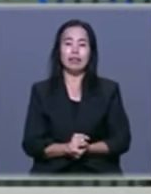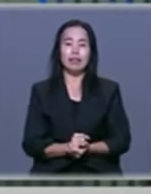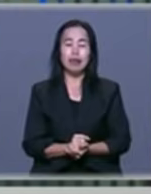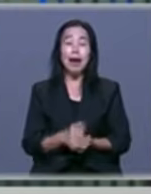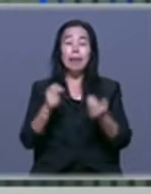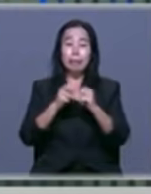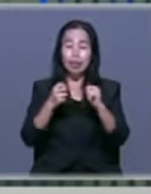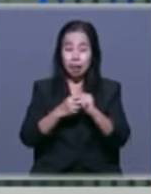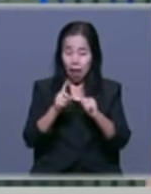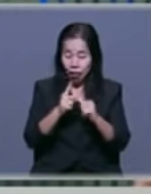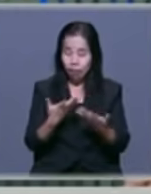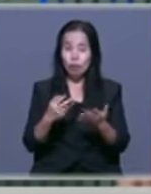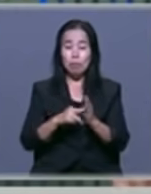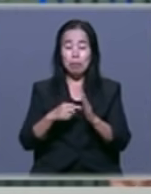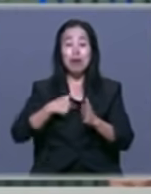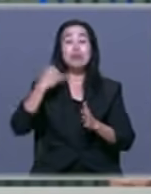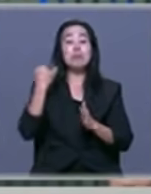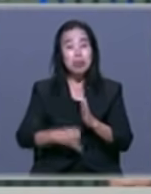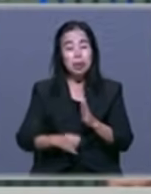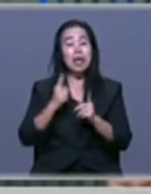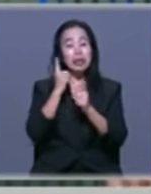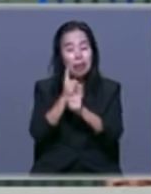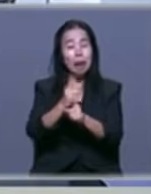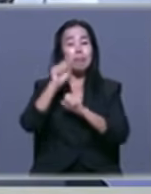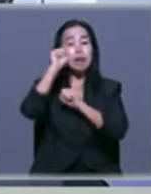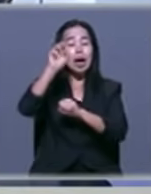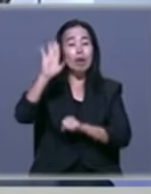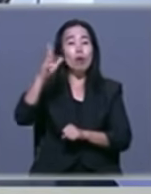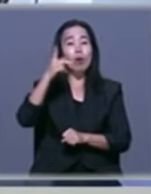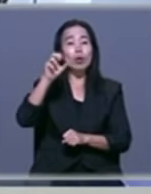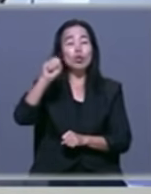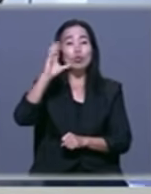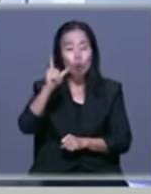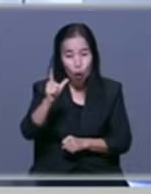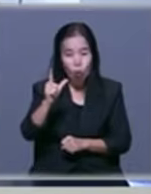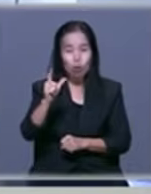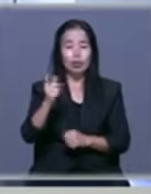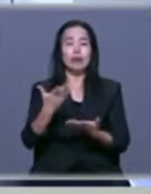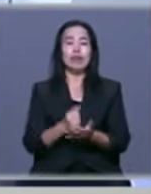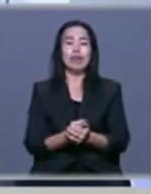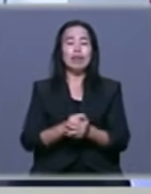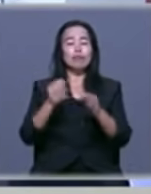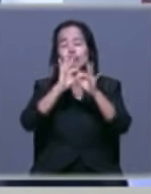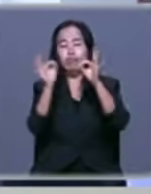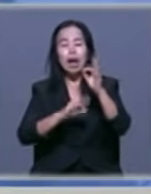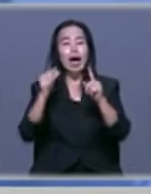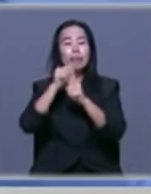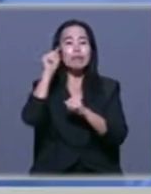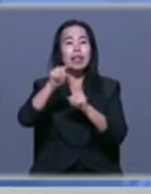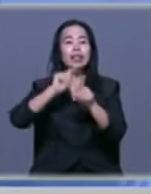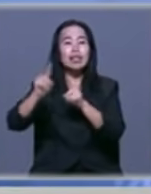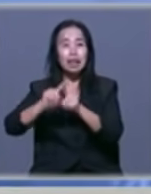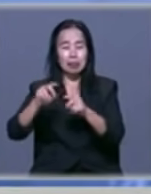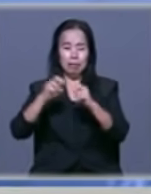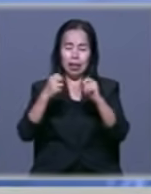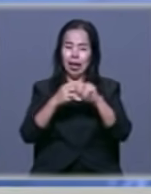าเพราะฉะนั้นเราจึงผิดตามประกาศคสช.หรือว่าคำสั่งคสช.หรืออะไรต่างๆนี้เนี่ยปัญหามันไม่ใช่ตร